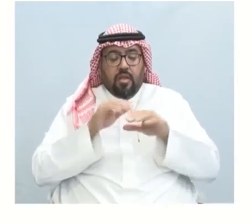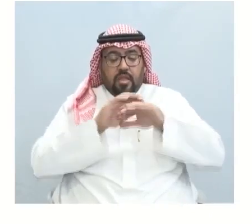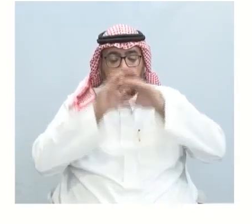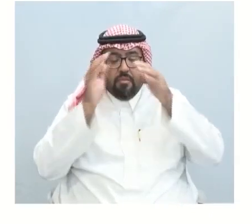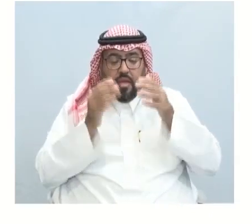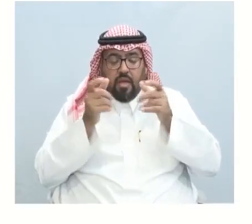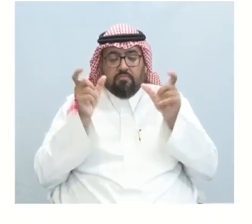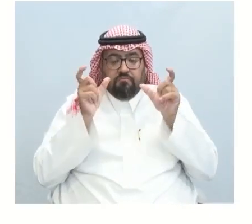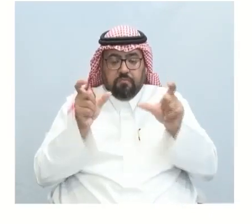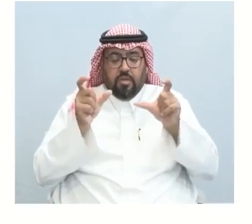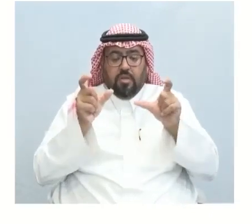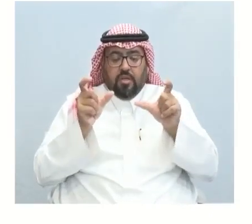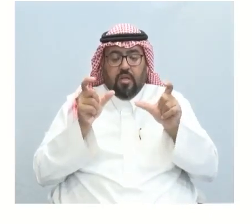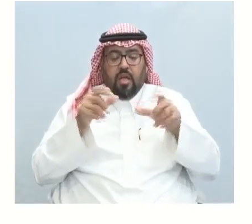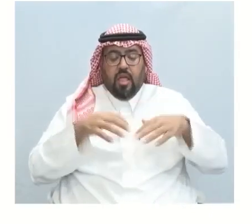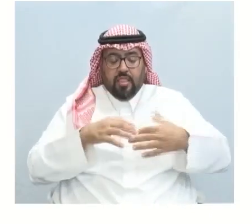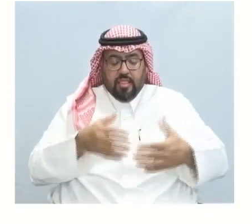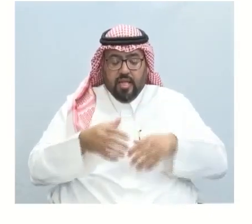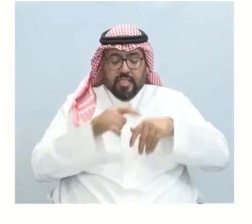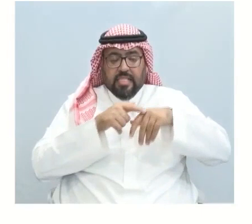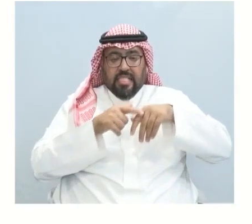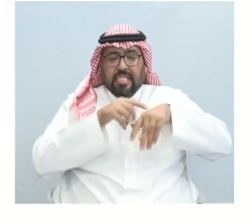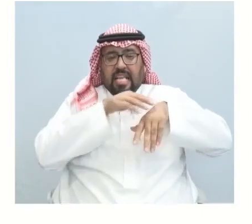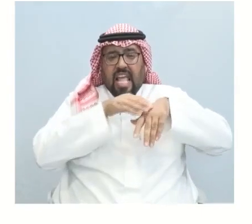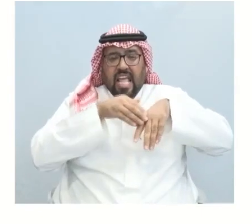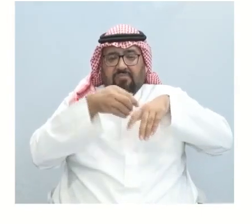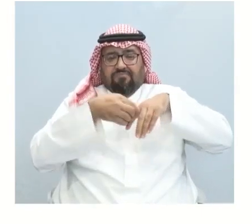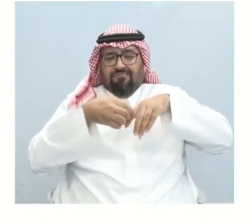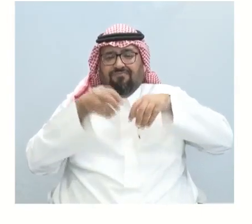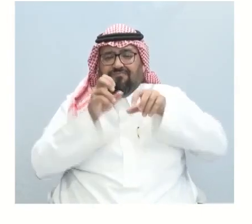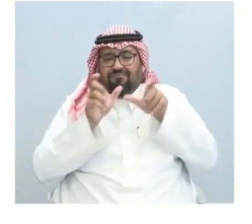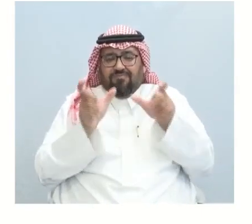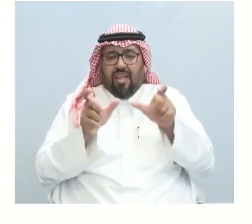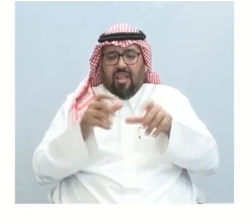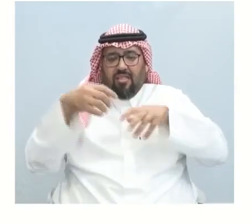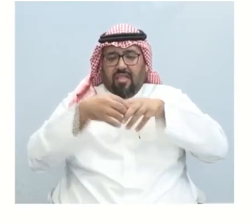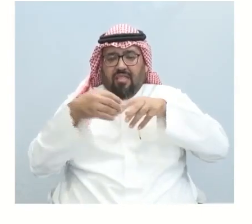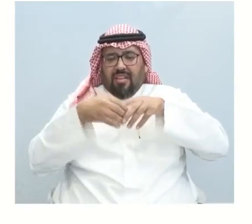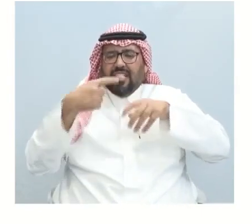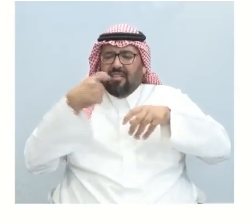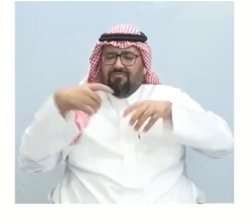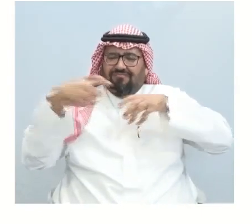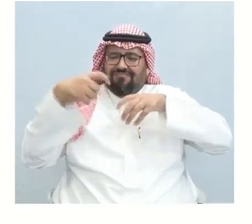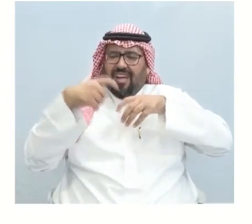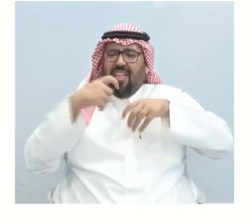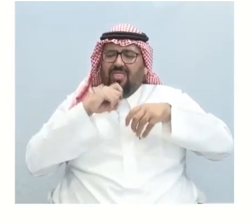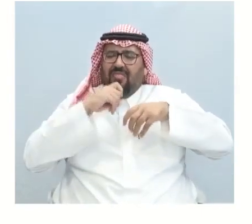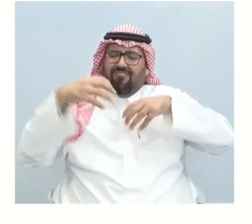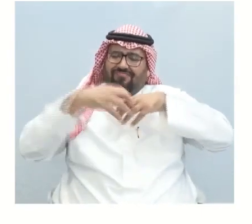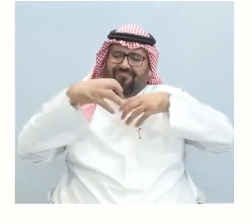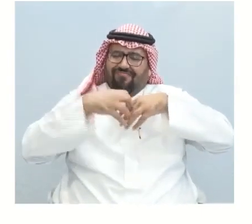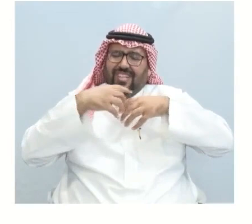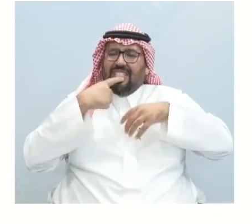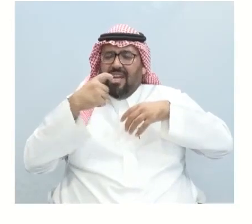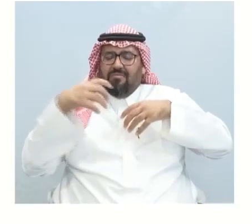طبقه حمايه قاسيه حول البويضه تتطلب مئات الحيوانات المنويه ان تفرز انزيمات من اجسامها القمعيه لاضعاف هذه